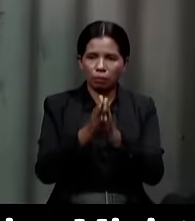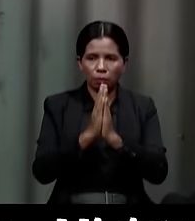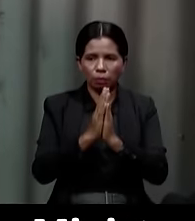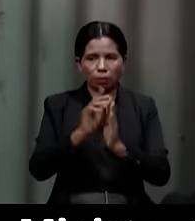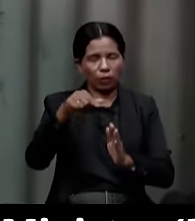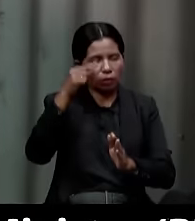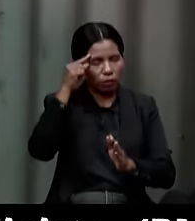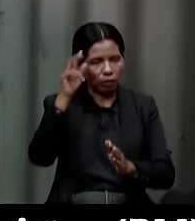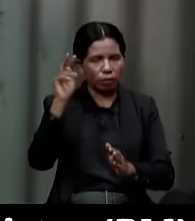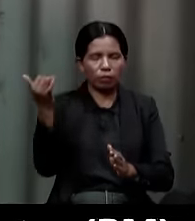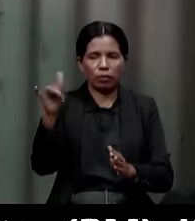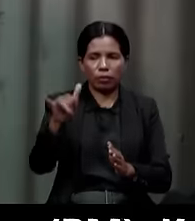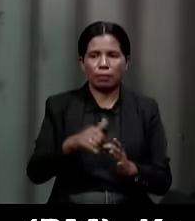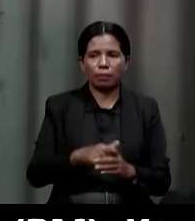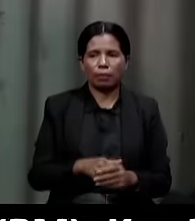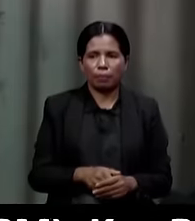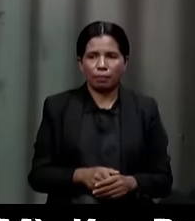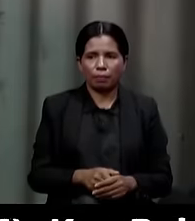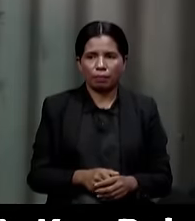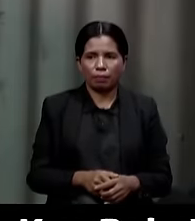uber nusira, ne,